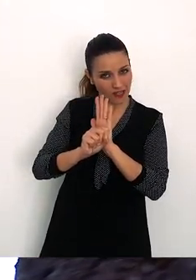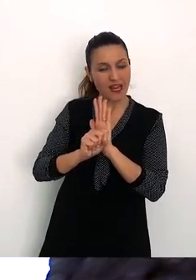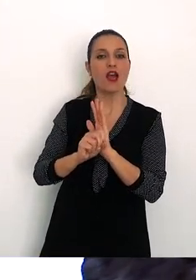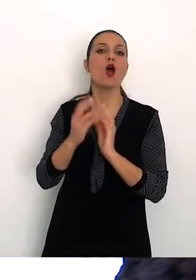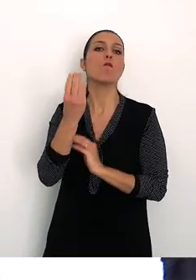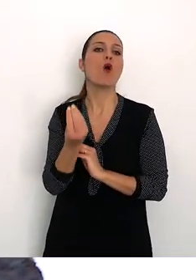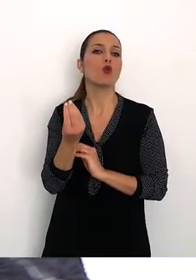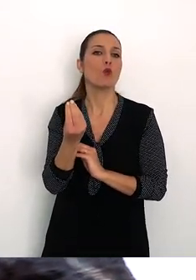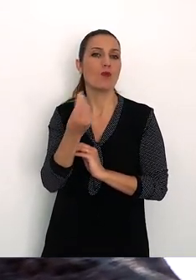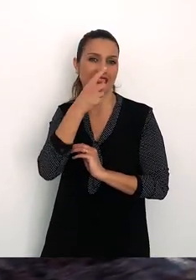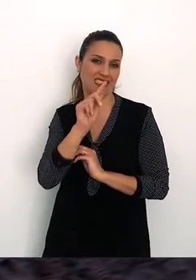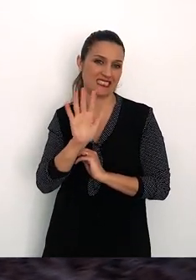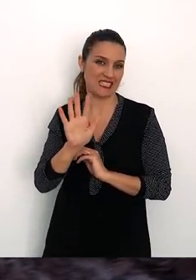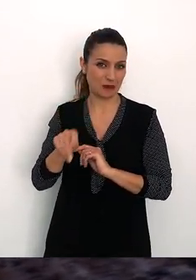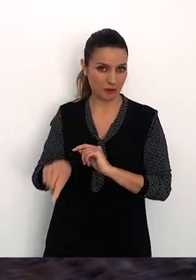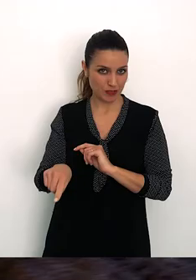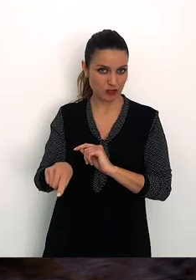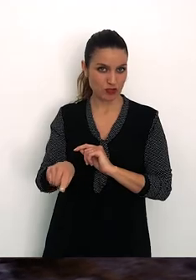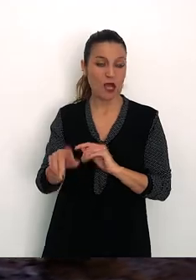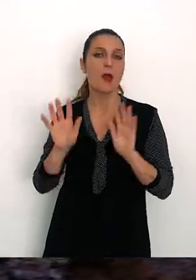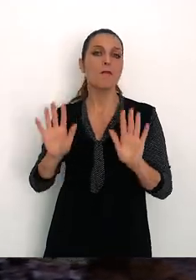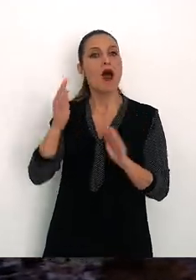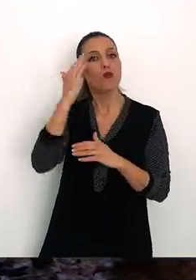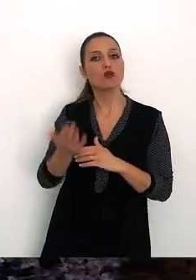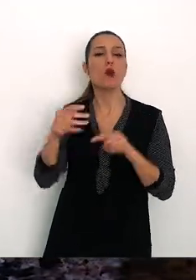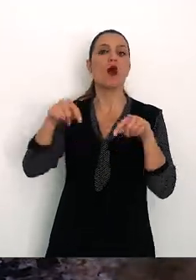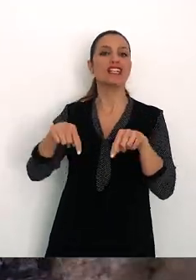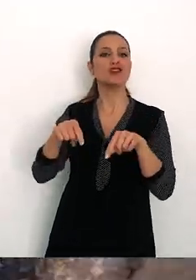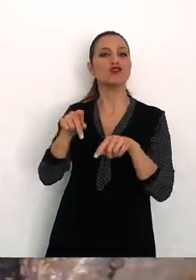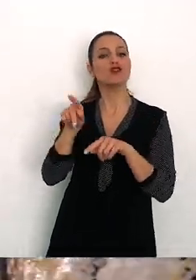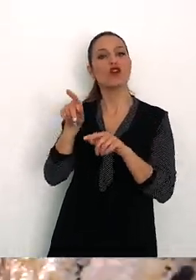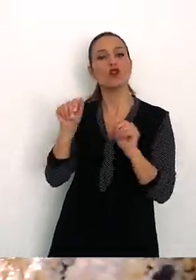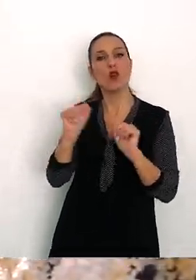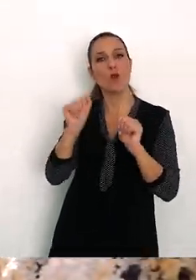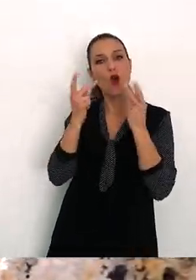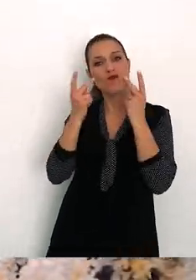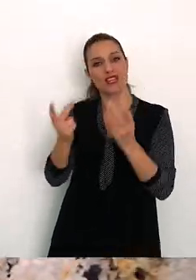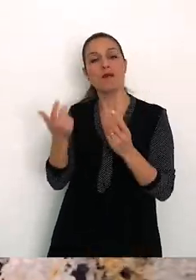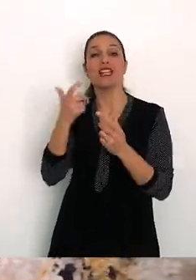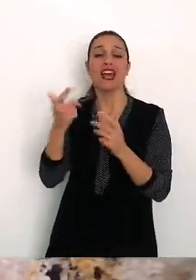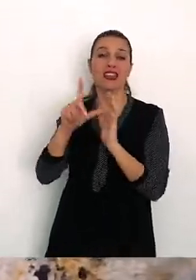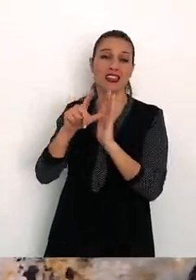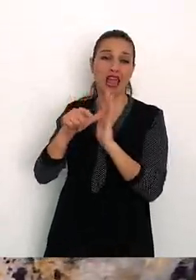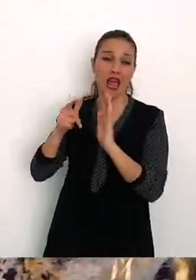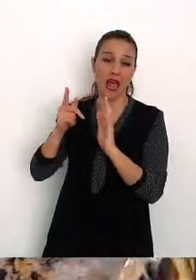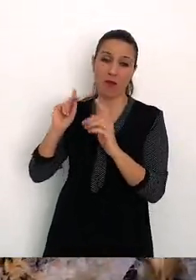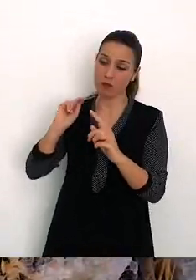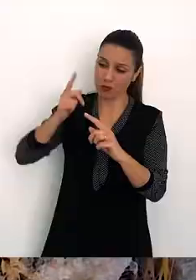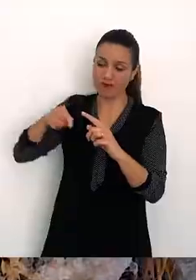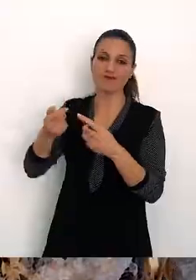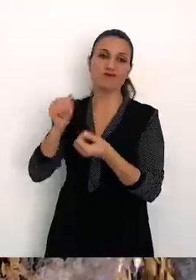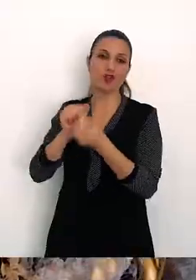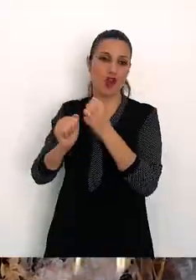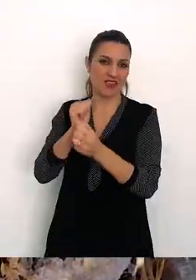dolmen Specchi, anche detto Ospina, che purtroppo non può essere ammirato nel suo splendore originario, in quanto è da tempo